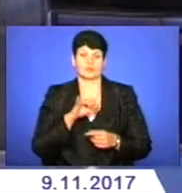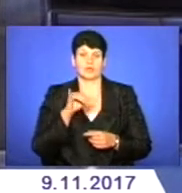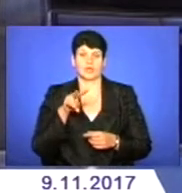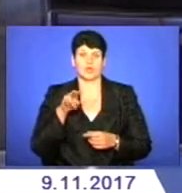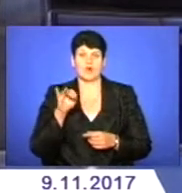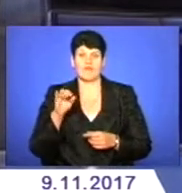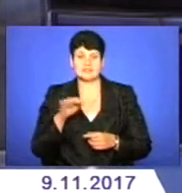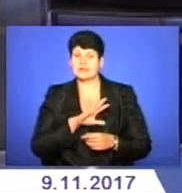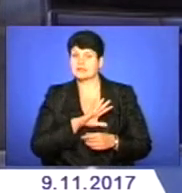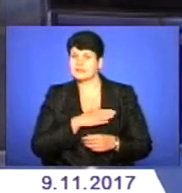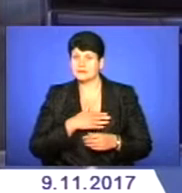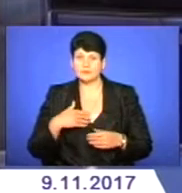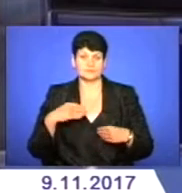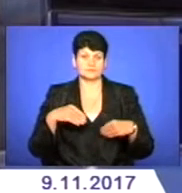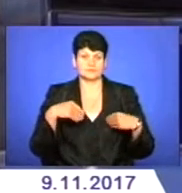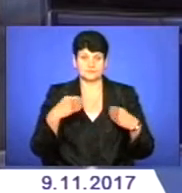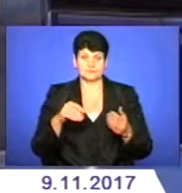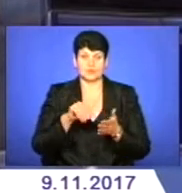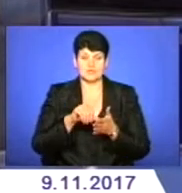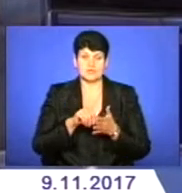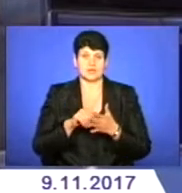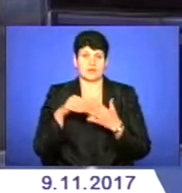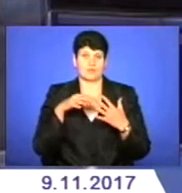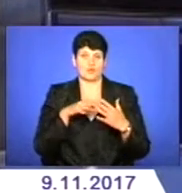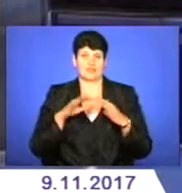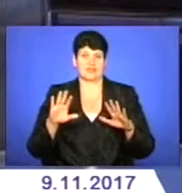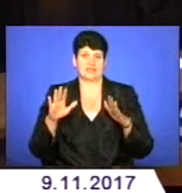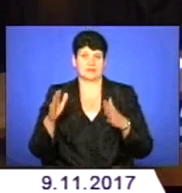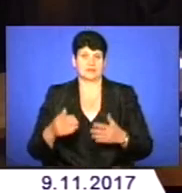хочуть визнати учасником бойових дій, дізнавалася Богдана Сарабун.